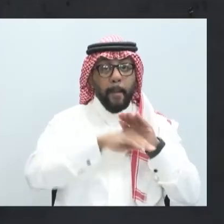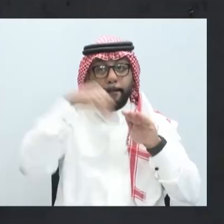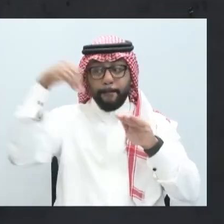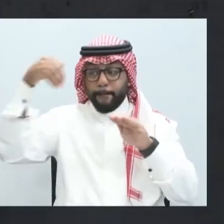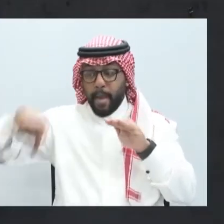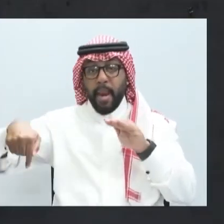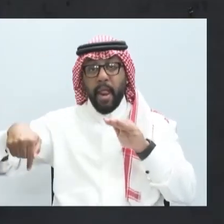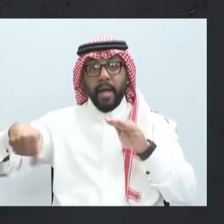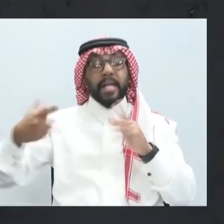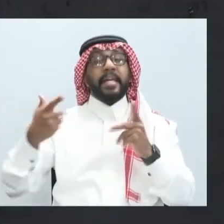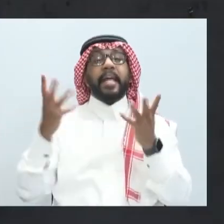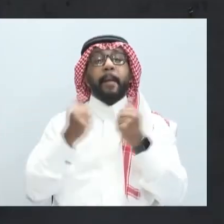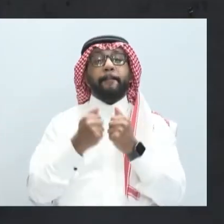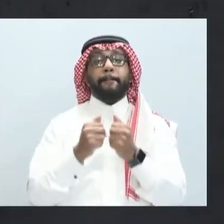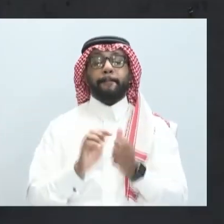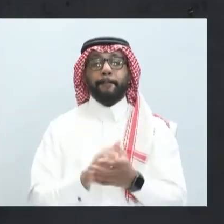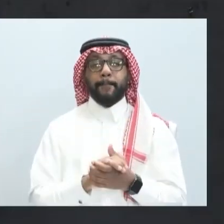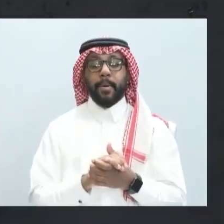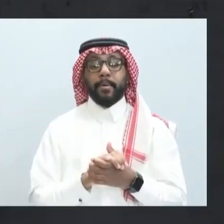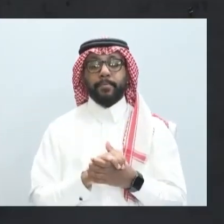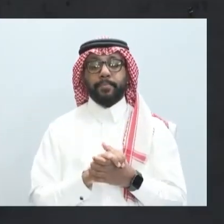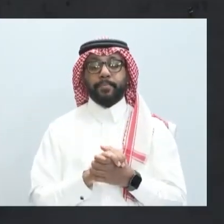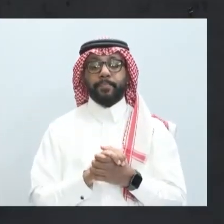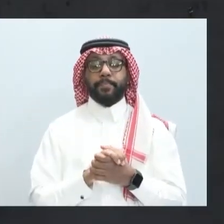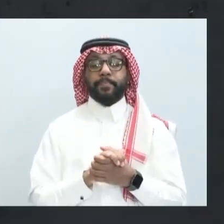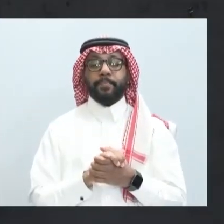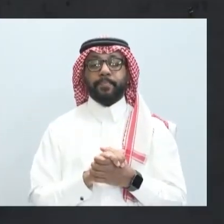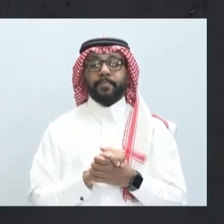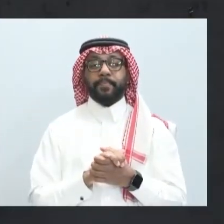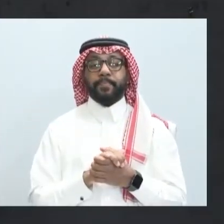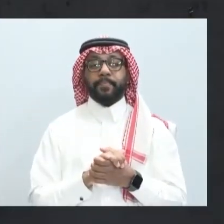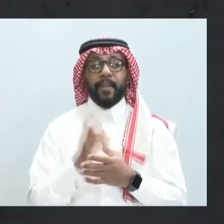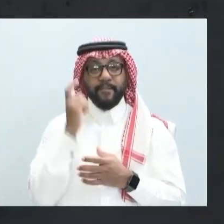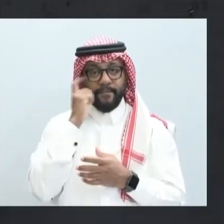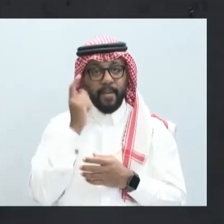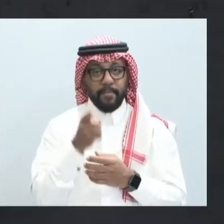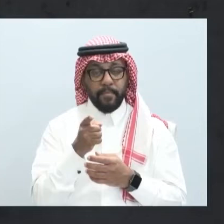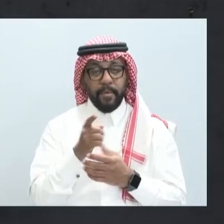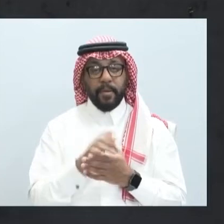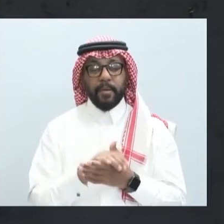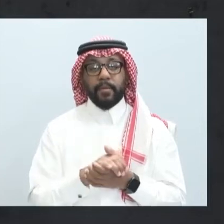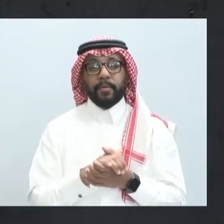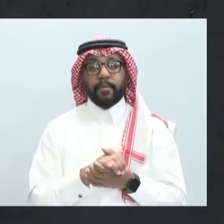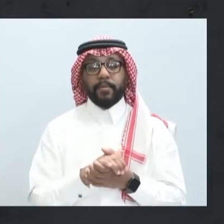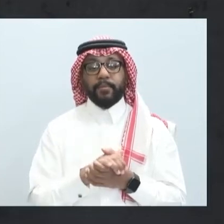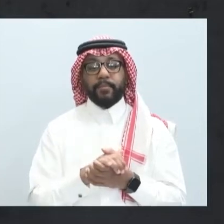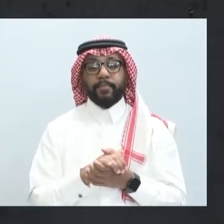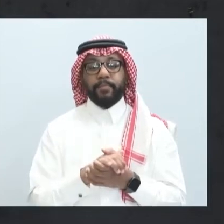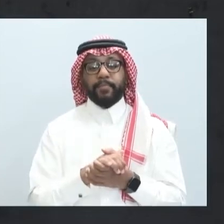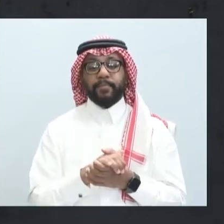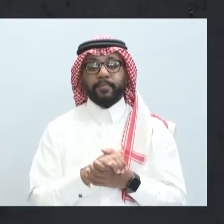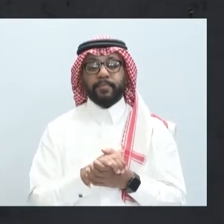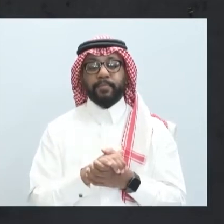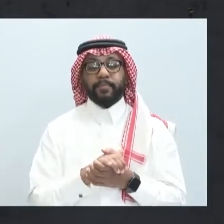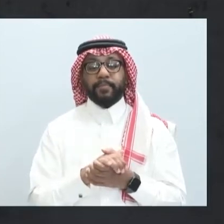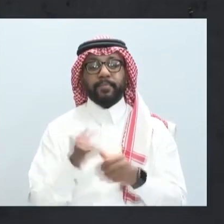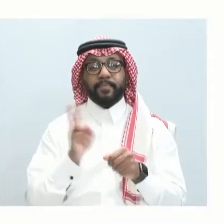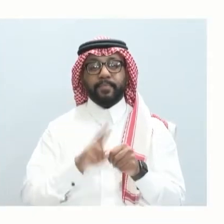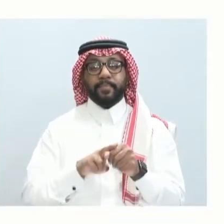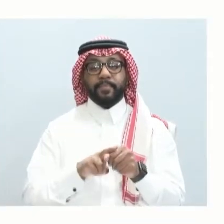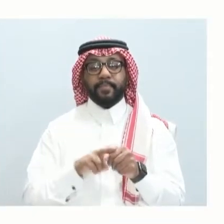الذي وقف خارج بيتي ها يا ابطال كذا فهمنا السؤال ما هو بدعيين طيب بارك الله فيكم